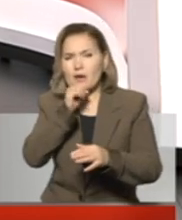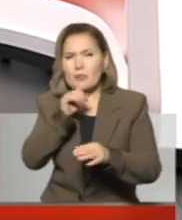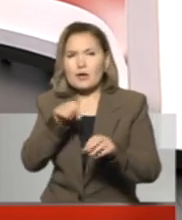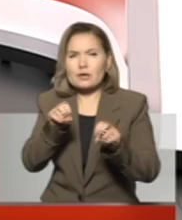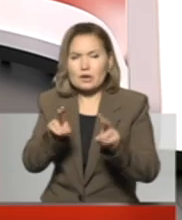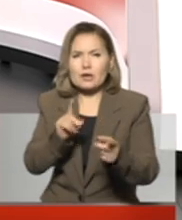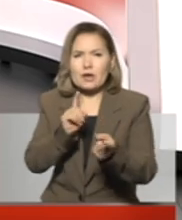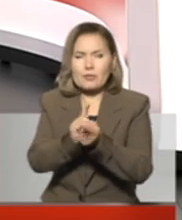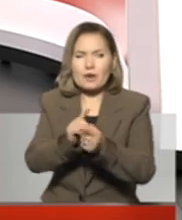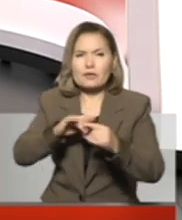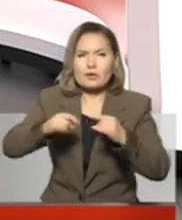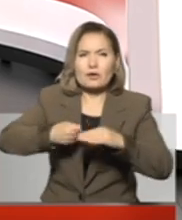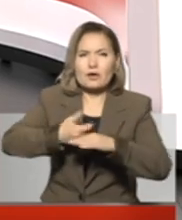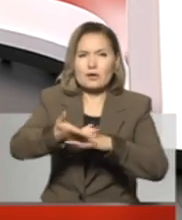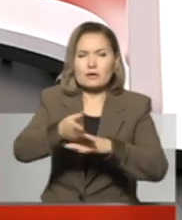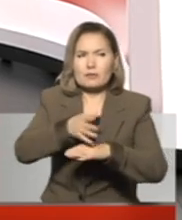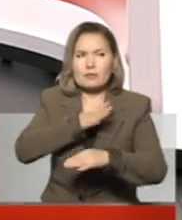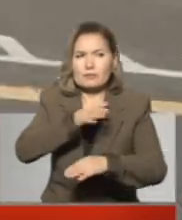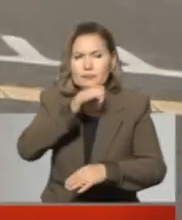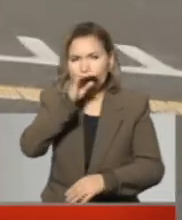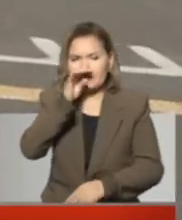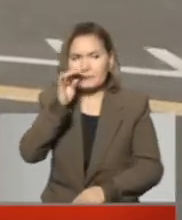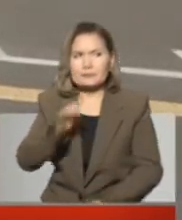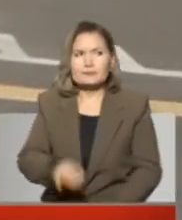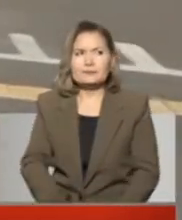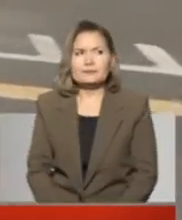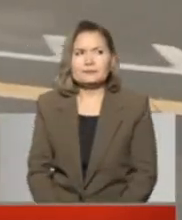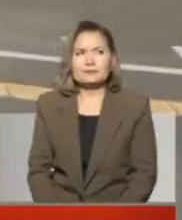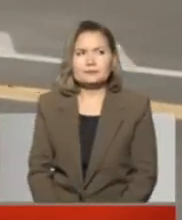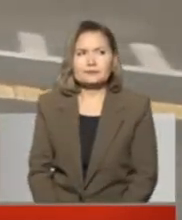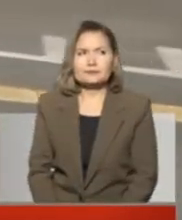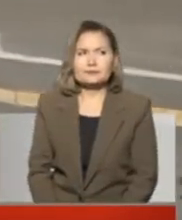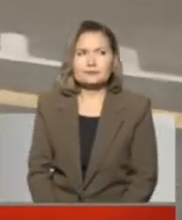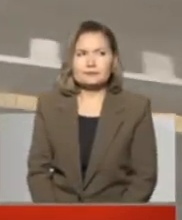қарсы алып тәттіден шашу шашты.